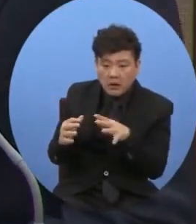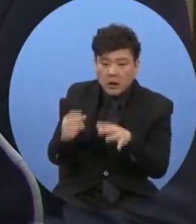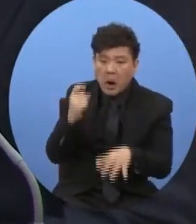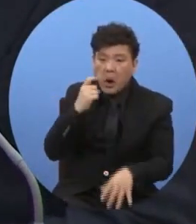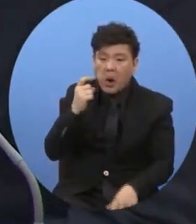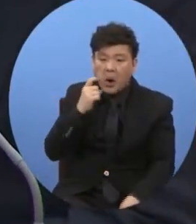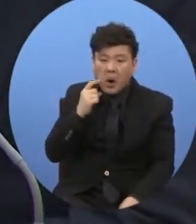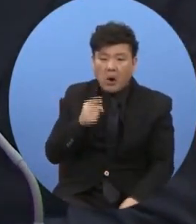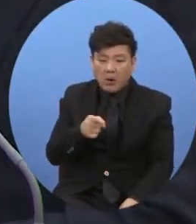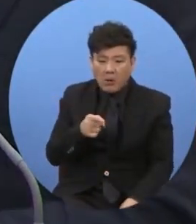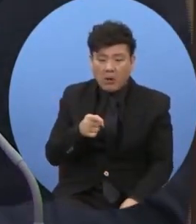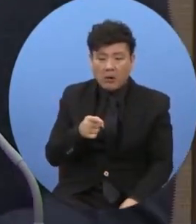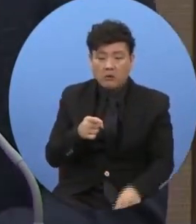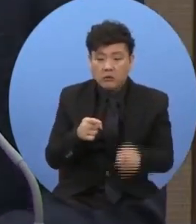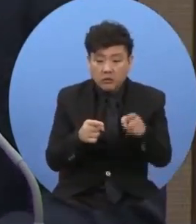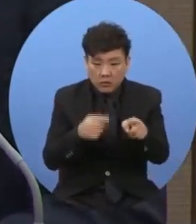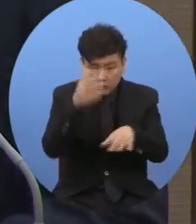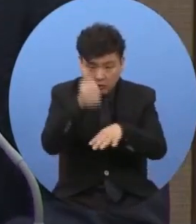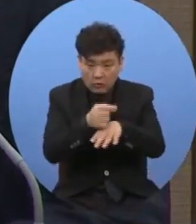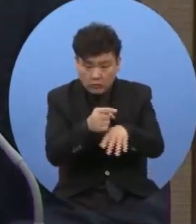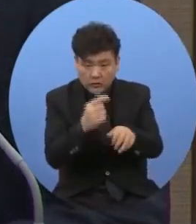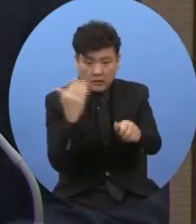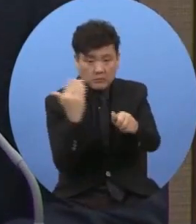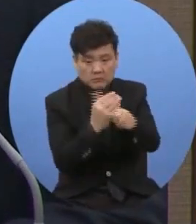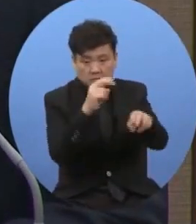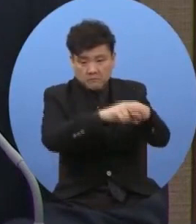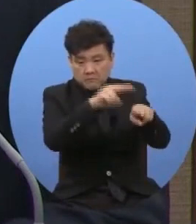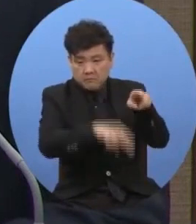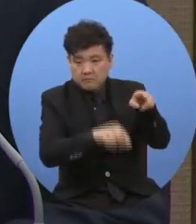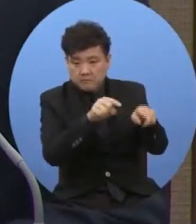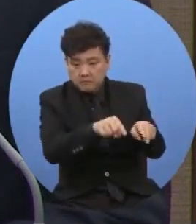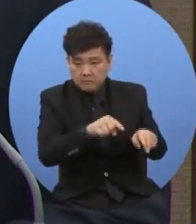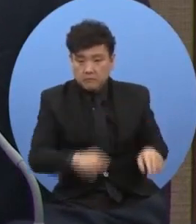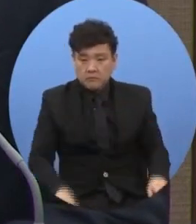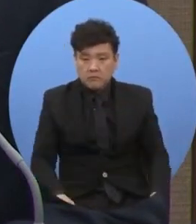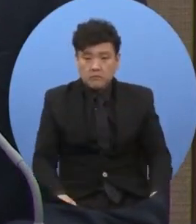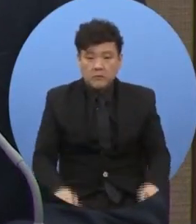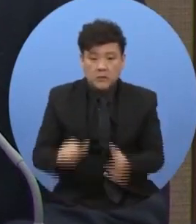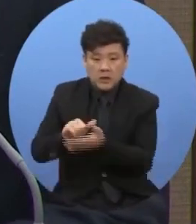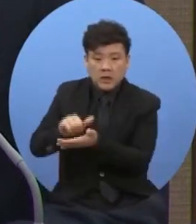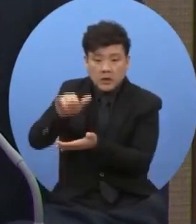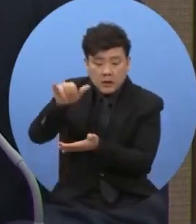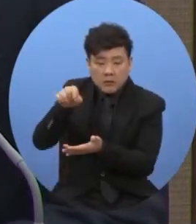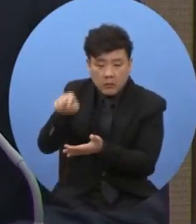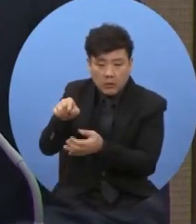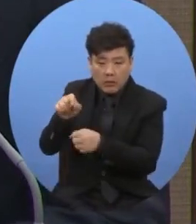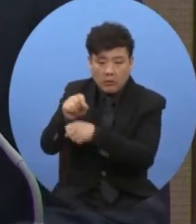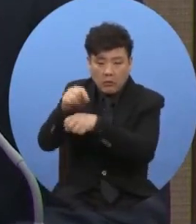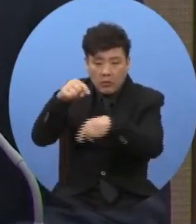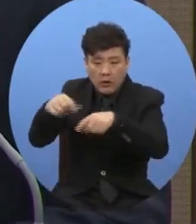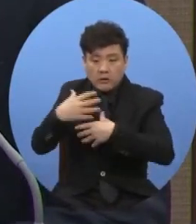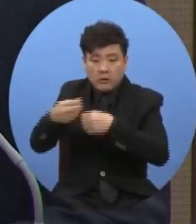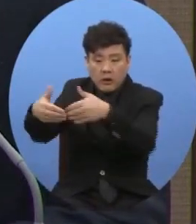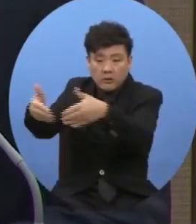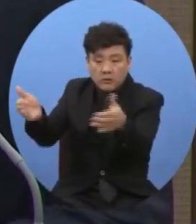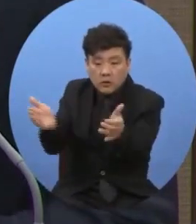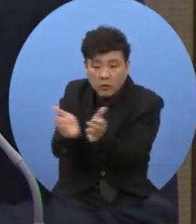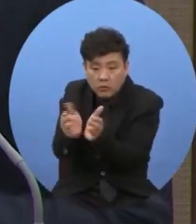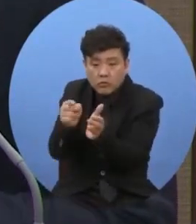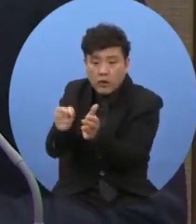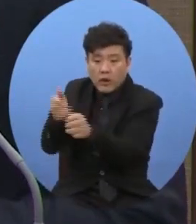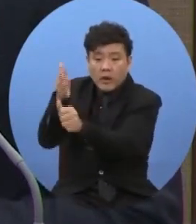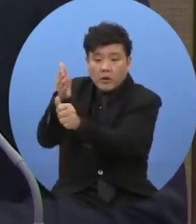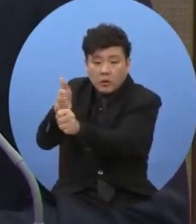했습니다. 안타까운 일인데요. 그리고 이제 김포시가 서울시 편입을 위해서 행정안전부에 건의한 총선 전 주민투표도 사실상 지금 불발이